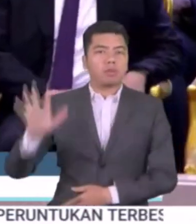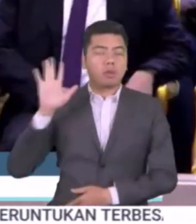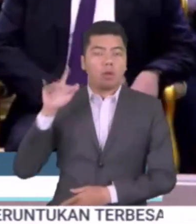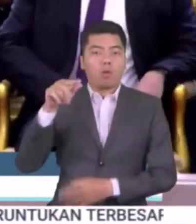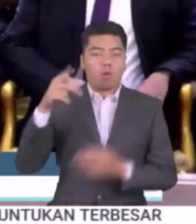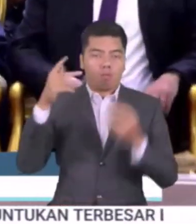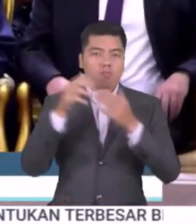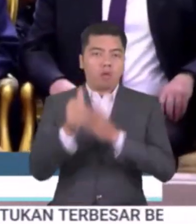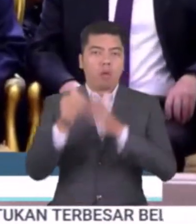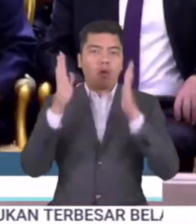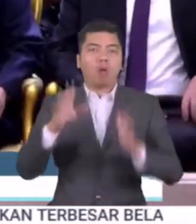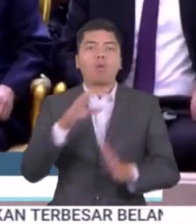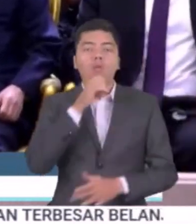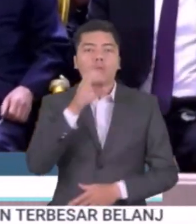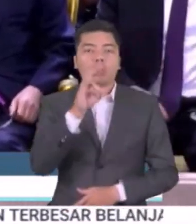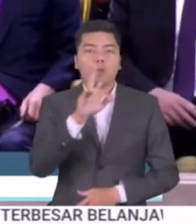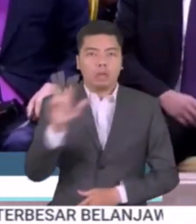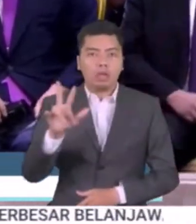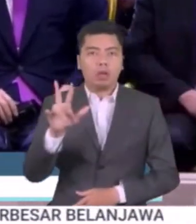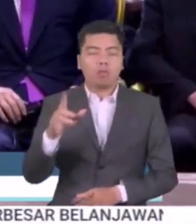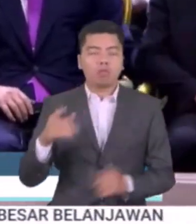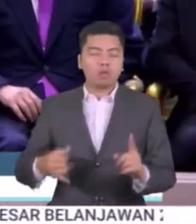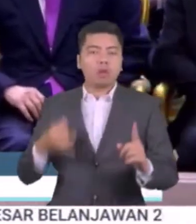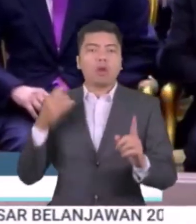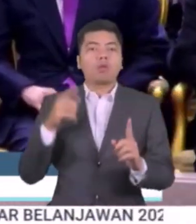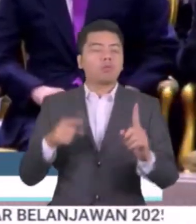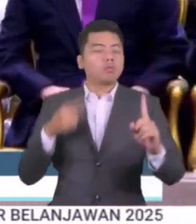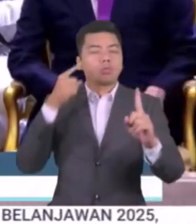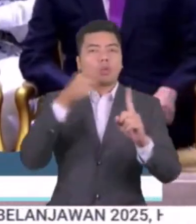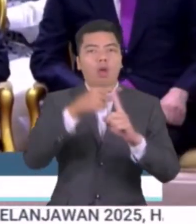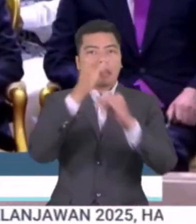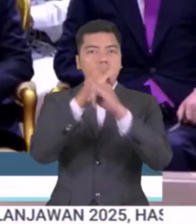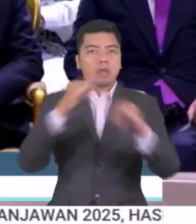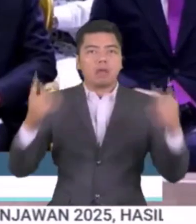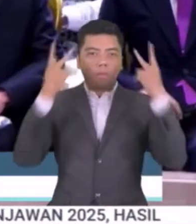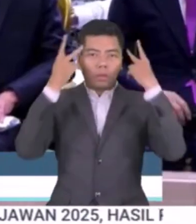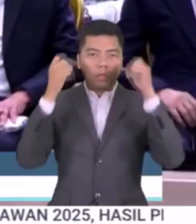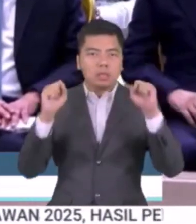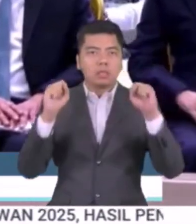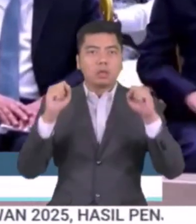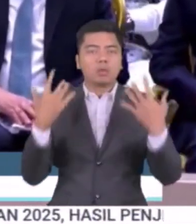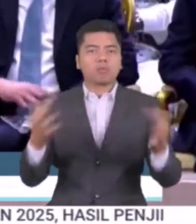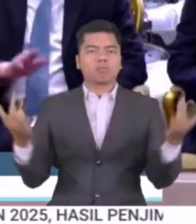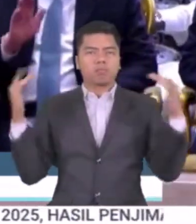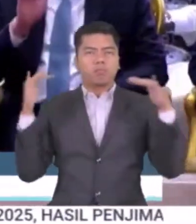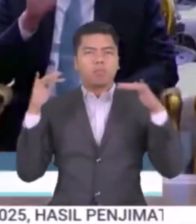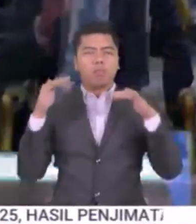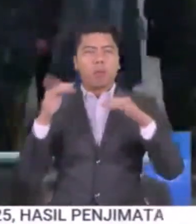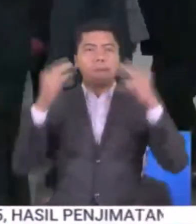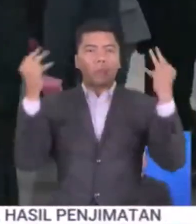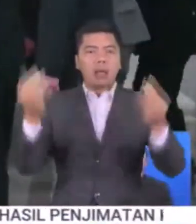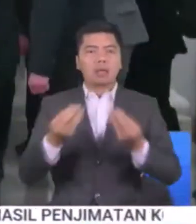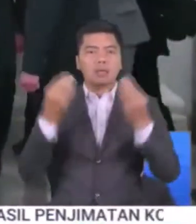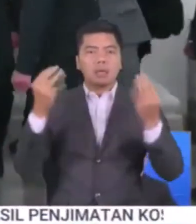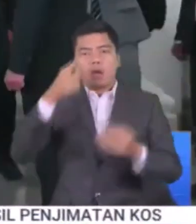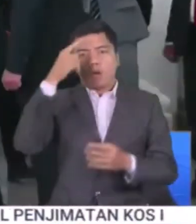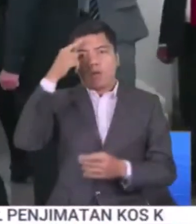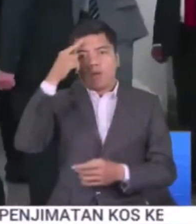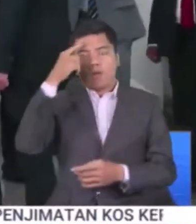berusia 73 tahun itu kemudiannya menuju ke Istana Presiden. Beliau menghadiri majlis penyerahan tampuk